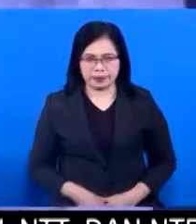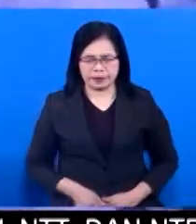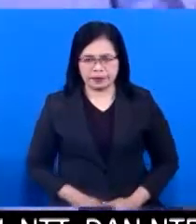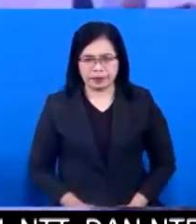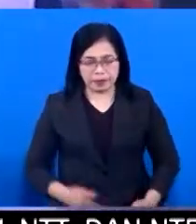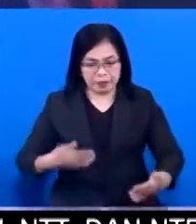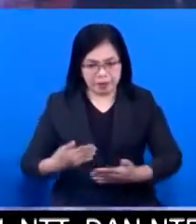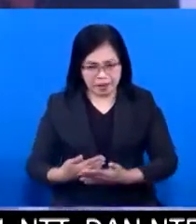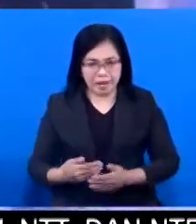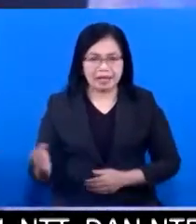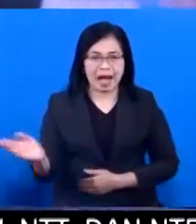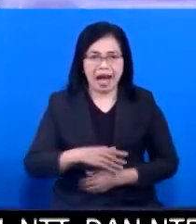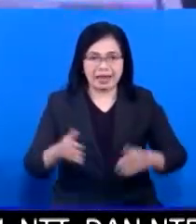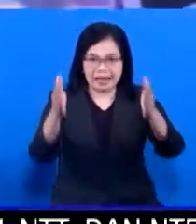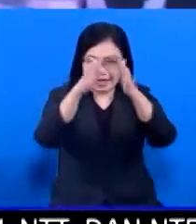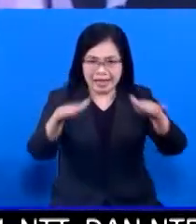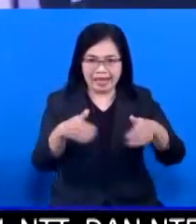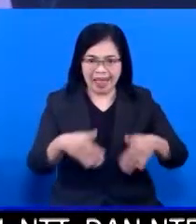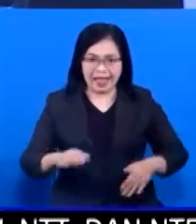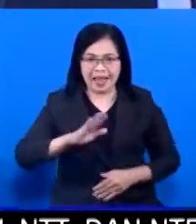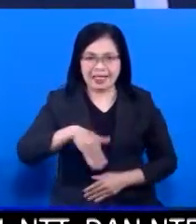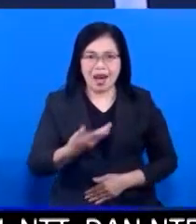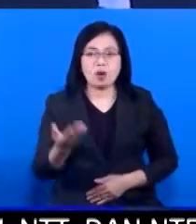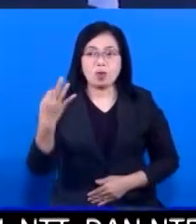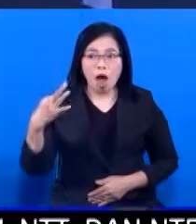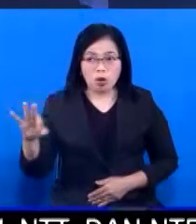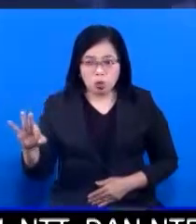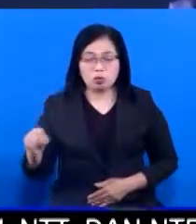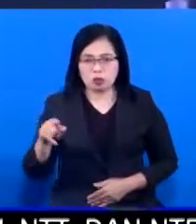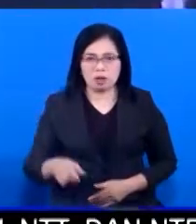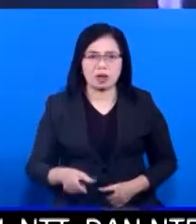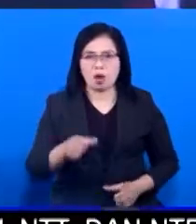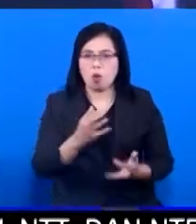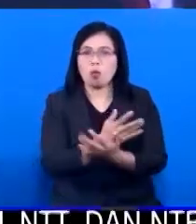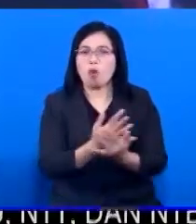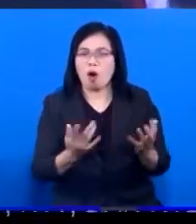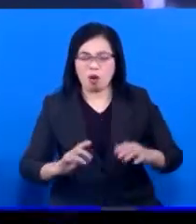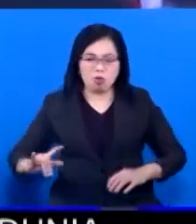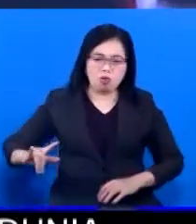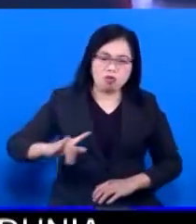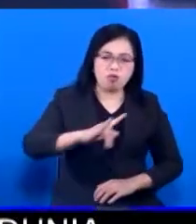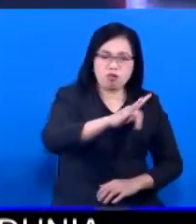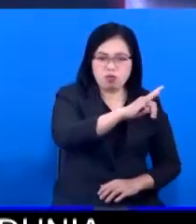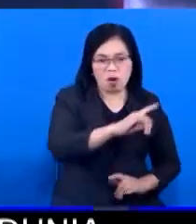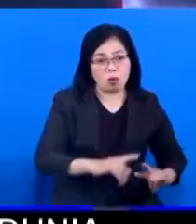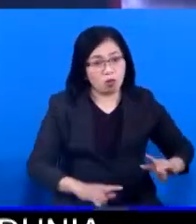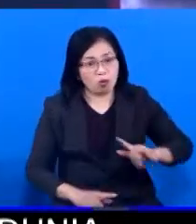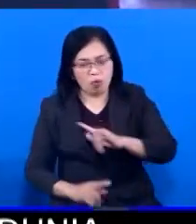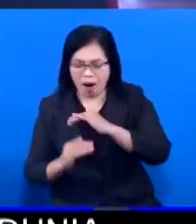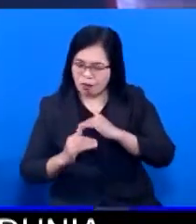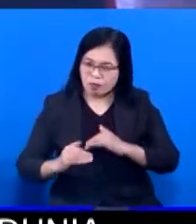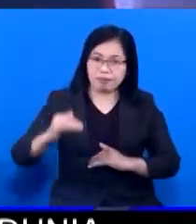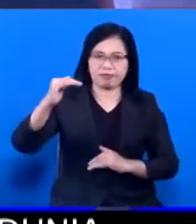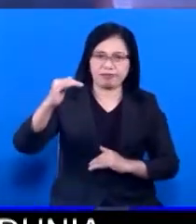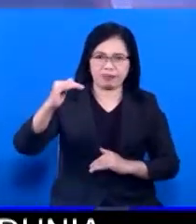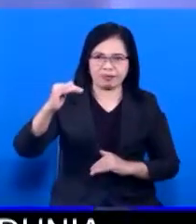Mendekati periode Natal dan Tahun Baru, arus kedatangan penumpang hingga keberangkatan di terminal domestik Bandara Ngurah Rai Bali terus mengalami peningkatan.